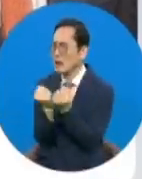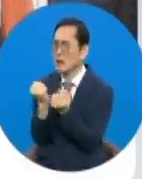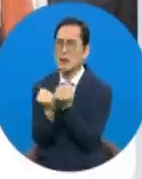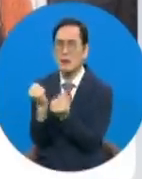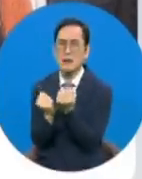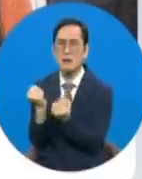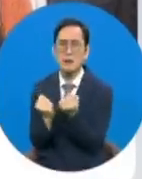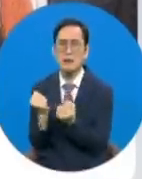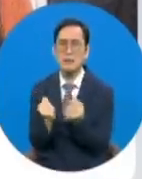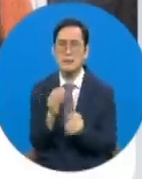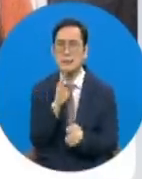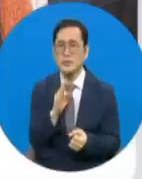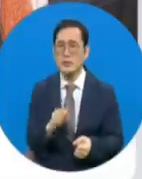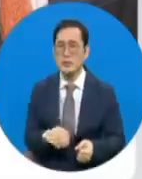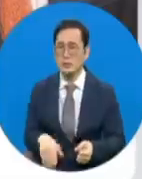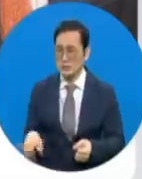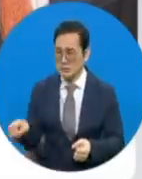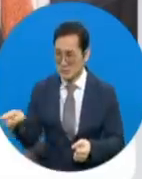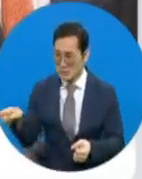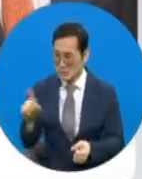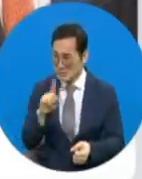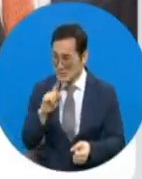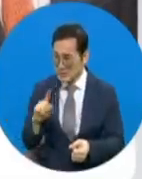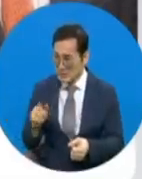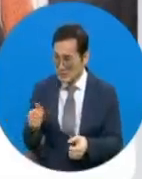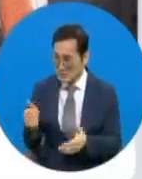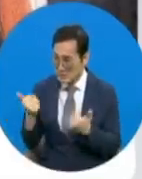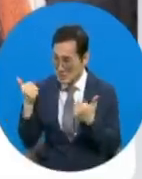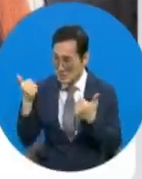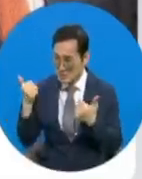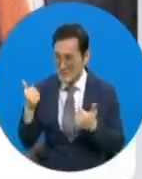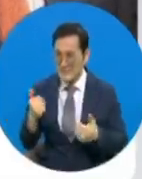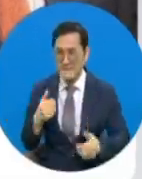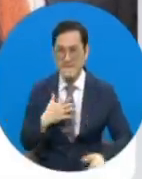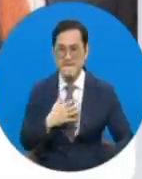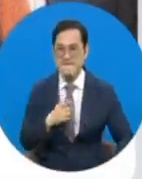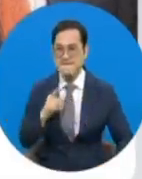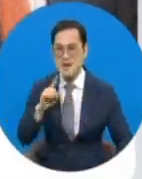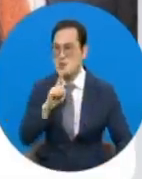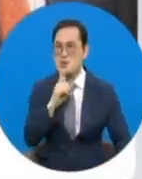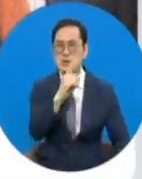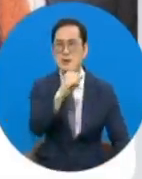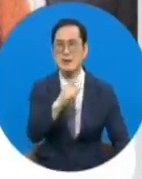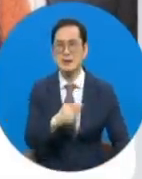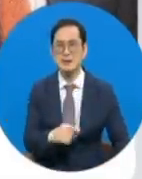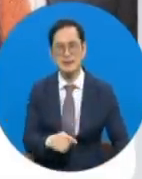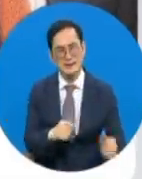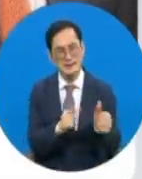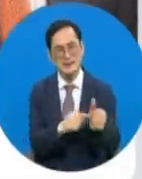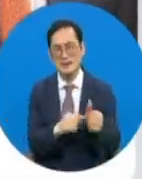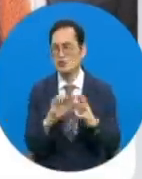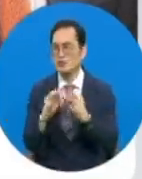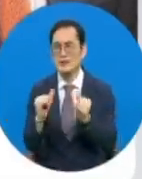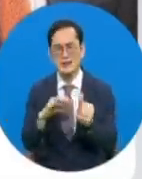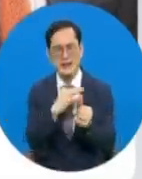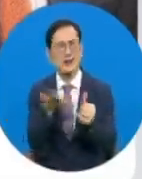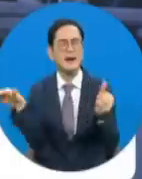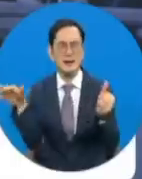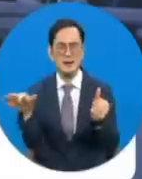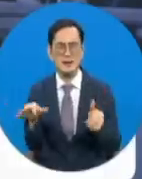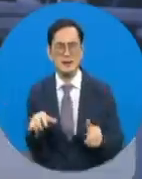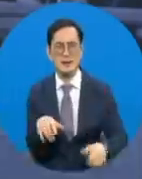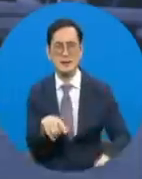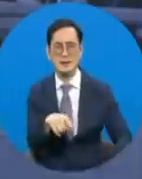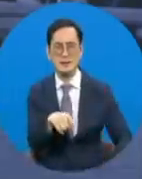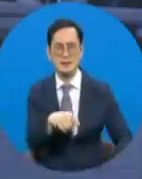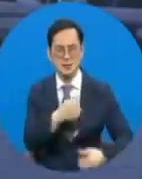이렇게 진행되게 된다면 김남국 의원을 향한 지금의 싸늘한 여론이 더 차갑게 식지는 않을까 스스로 좀 돌아보길 바랍니다. 네. 진중권